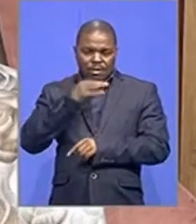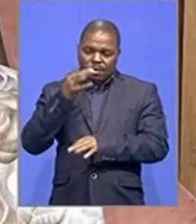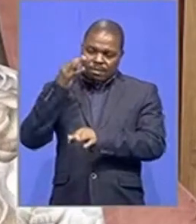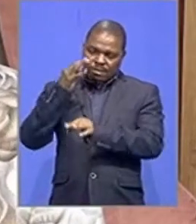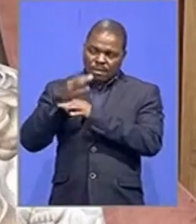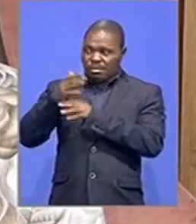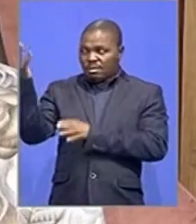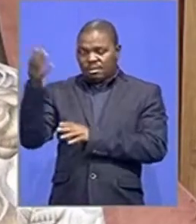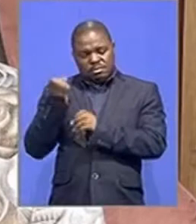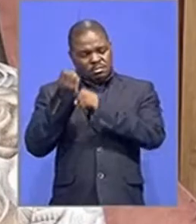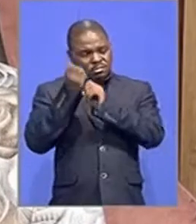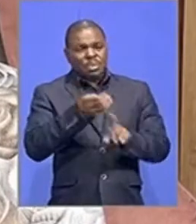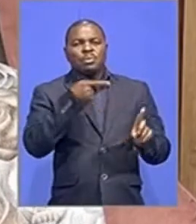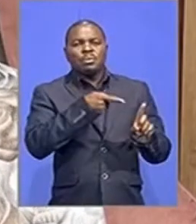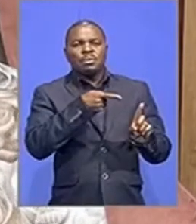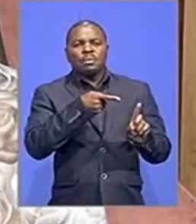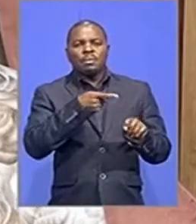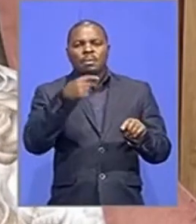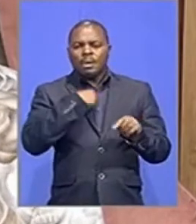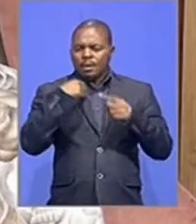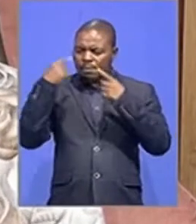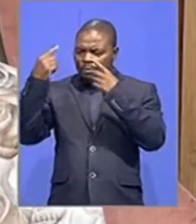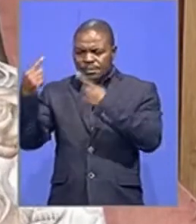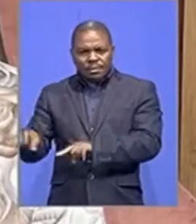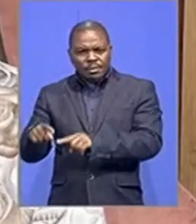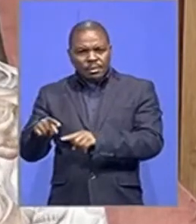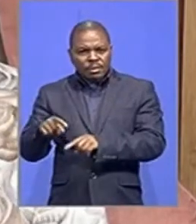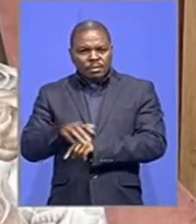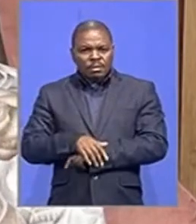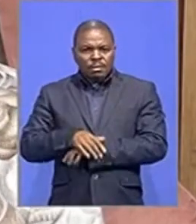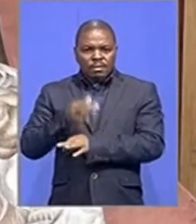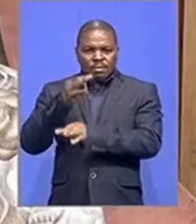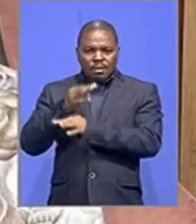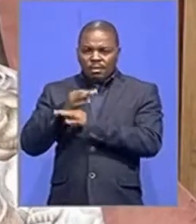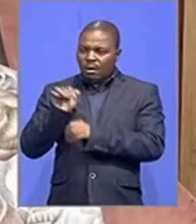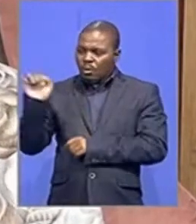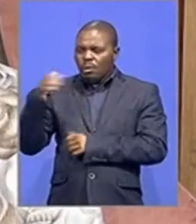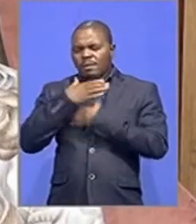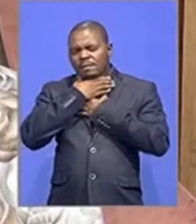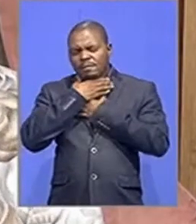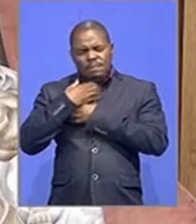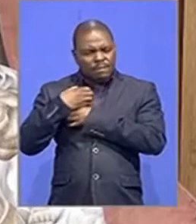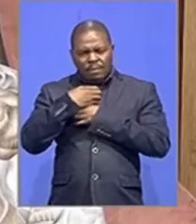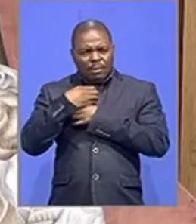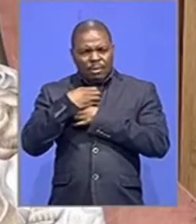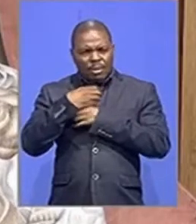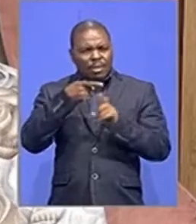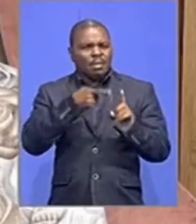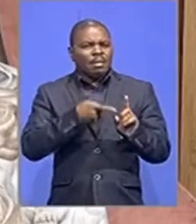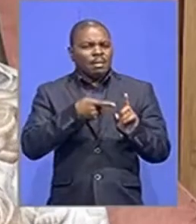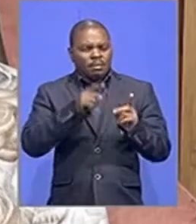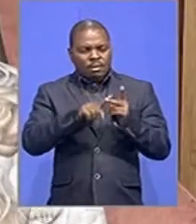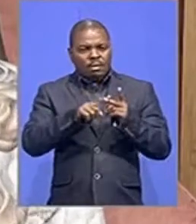Thuto. Then nna ke itlhakoa ke kry-e ntate a mo tshwere mo thamo. Then ke be